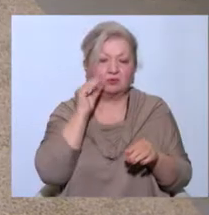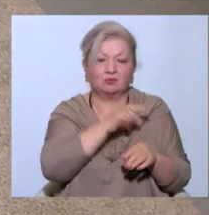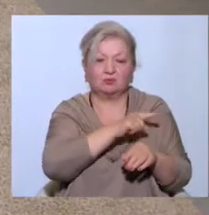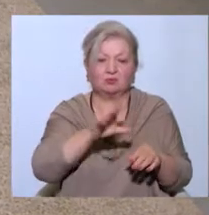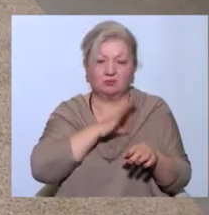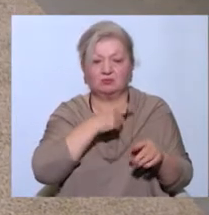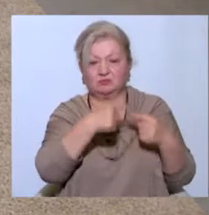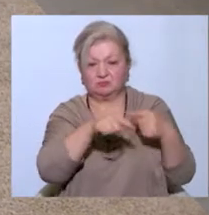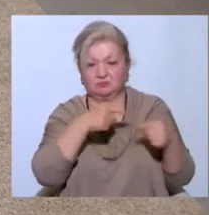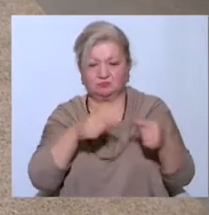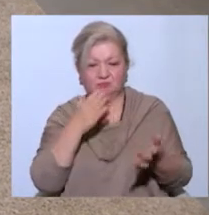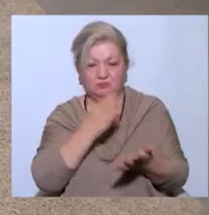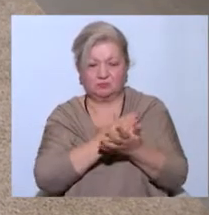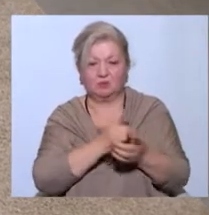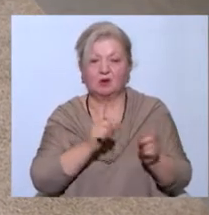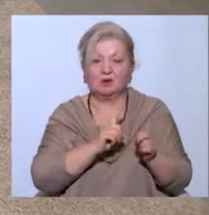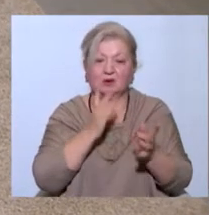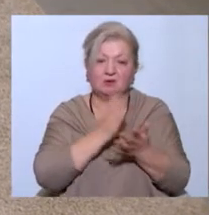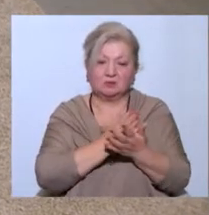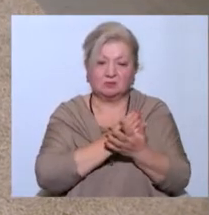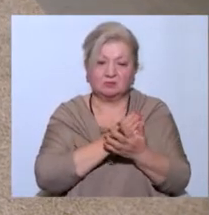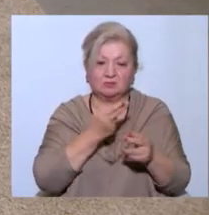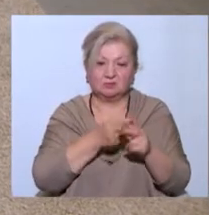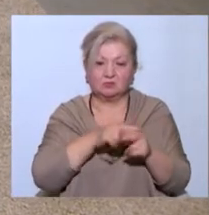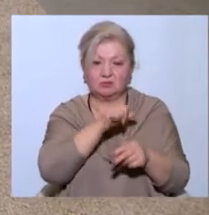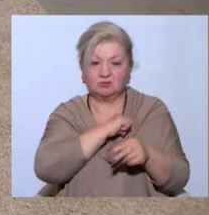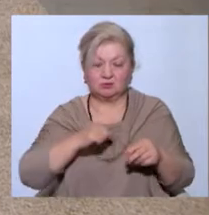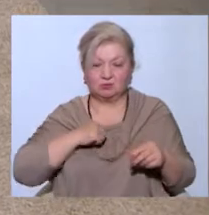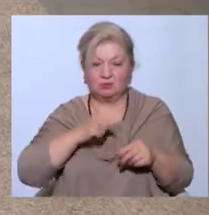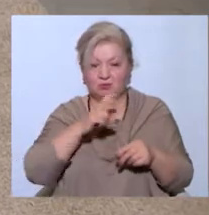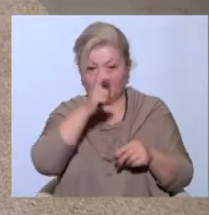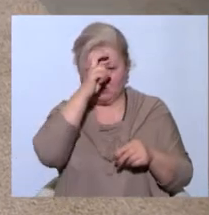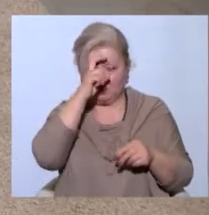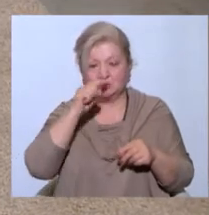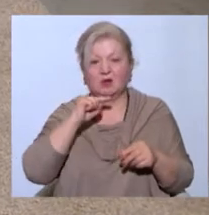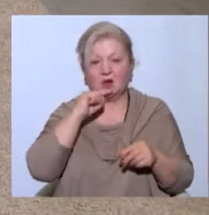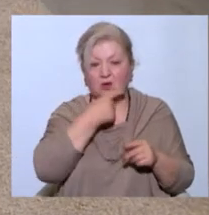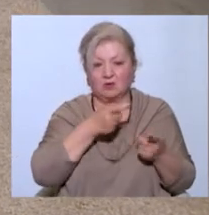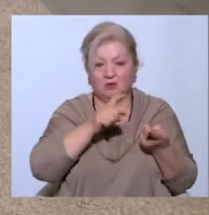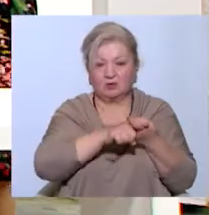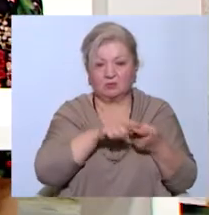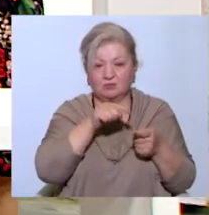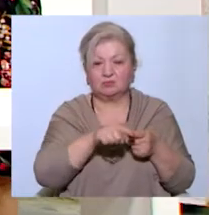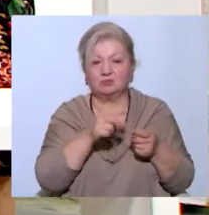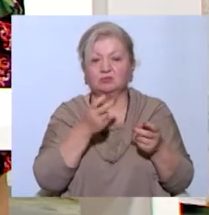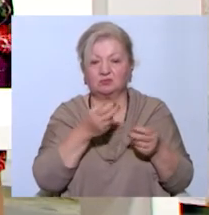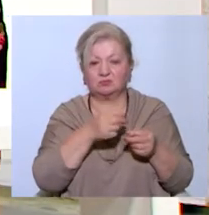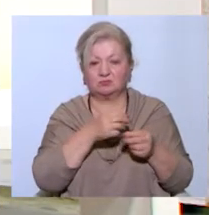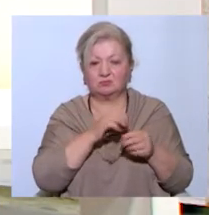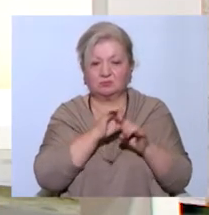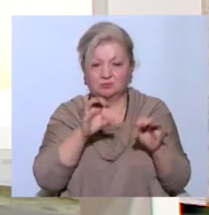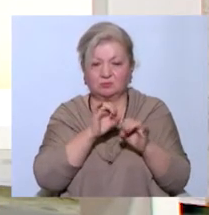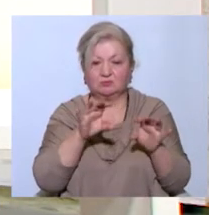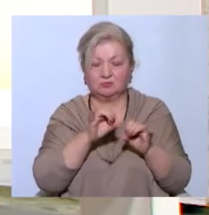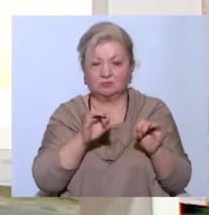აქ წარმოდგენილი. რაც შეეხება თვითონ ქვეყნის ეკონომიკას, რა თქმა უნდა, რამდენიმე სიტყვით ამას შევეხებით,